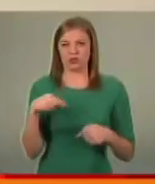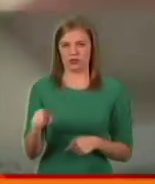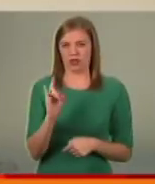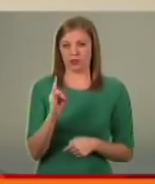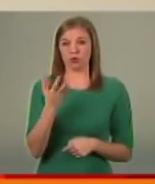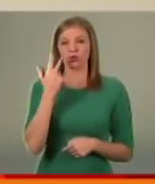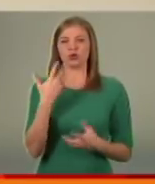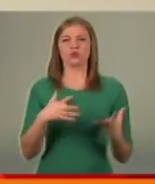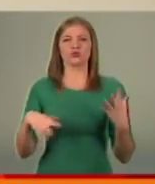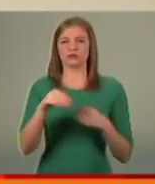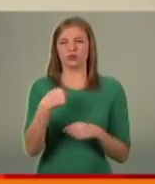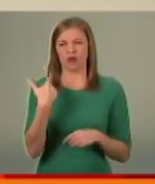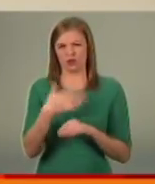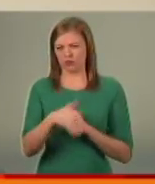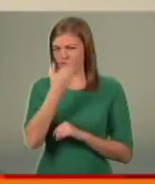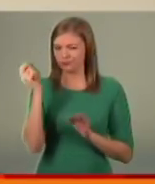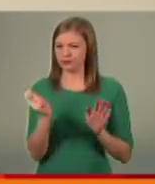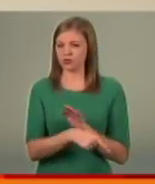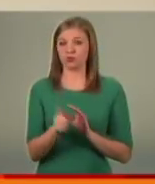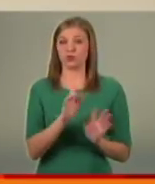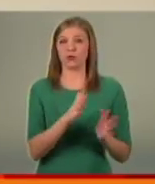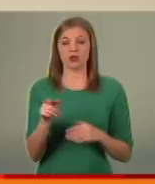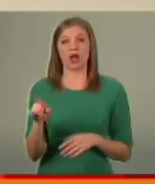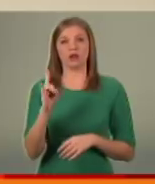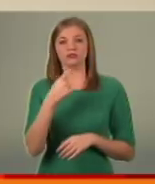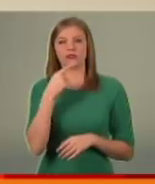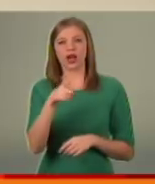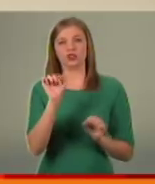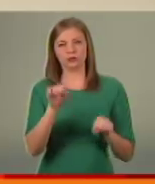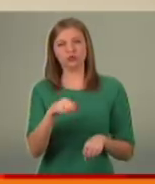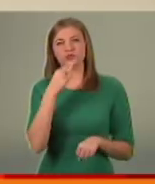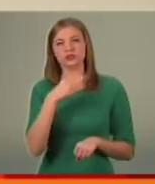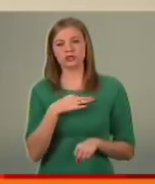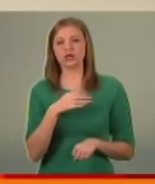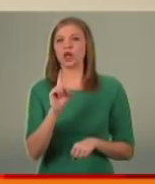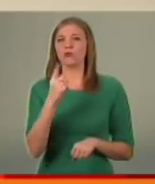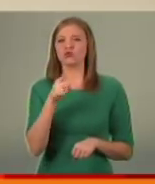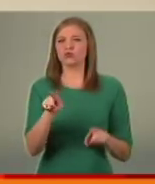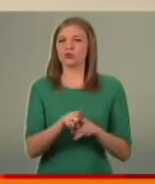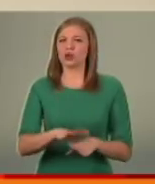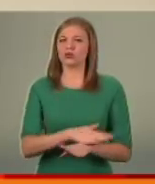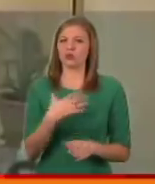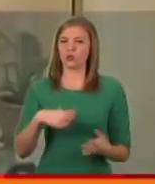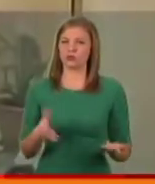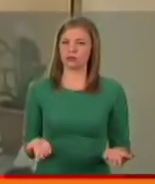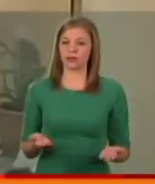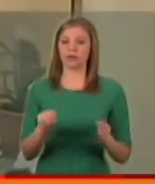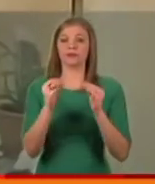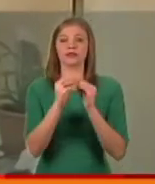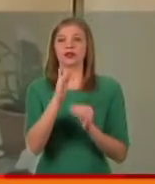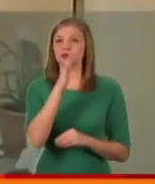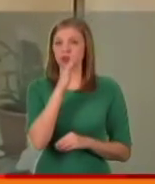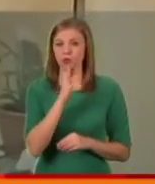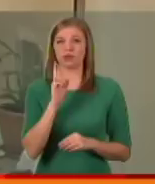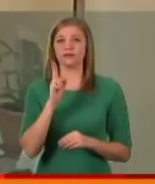Уже когда уже я все это забыла, да, что происходило, он говорит, ты можешь мне сказать, почему ты так долго терпела? 10